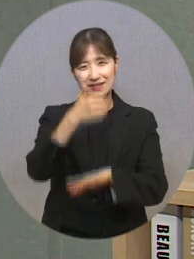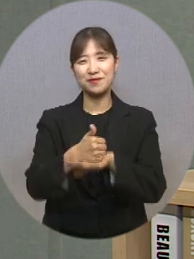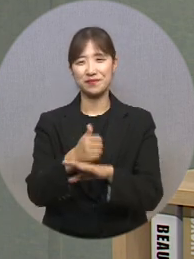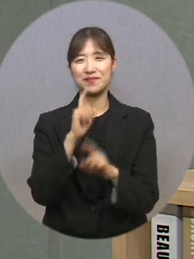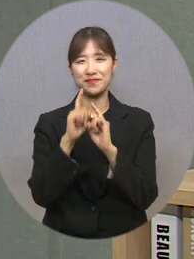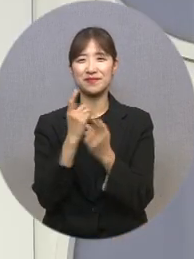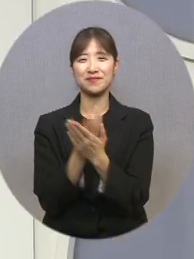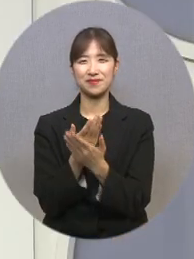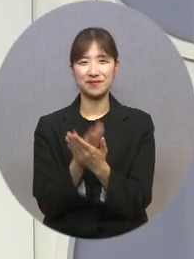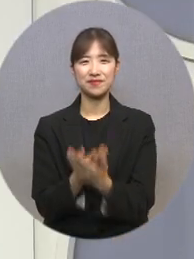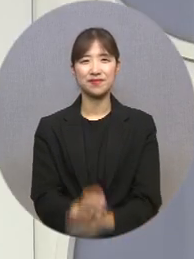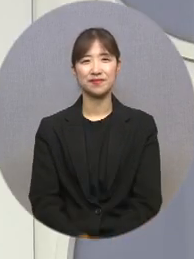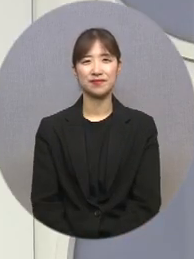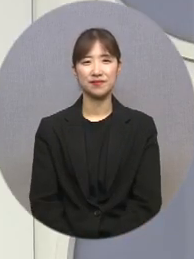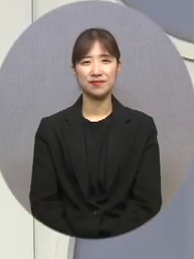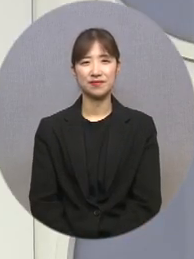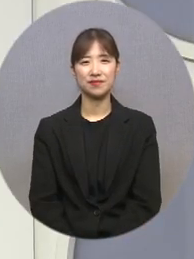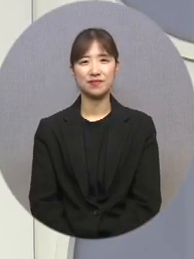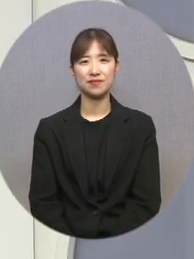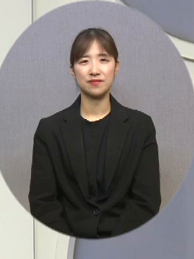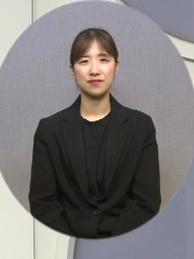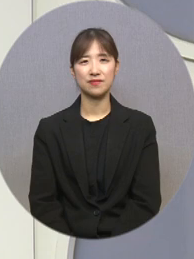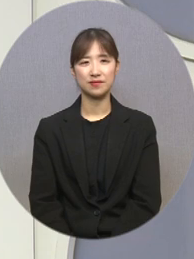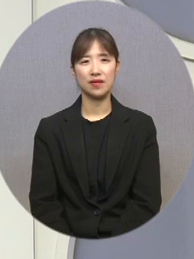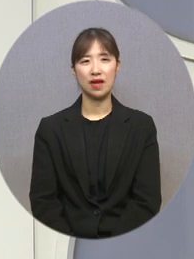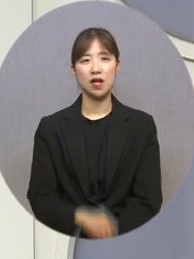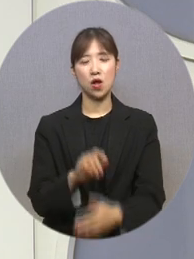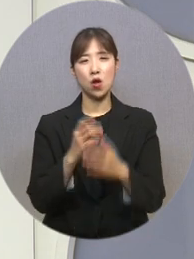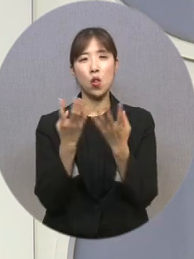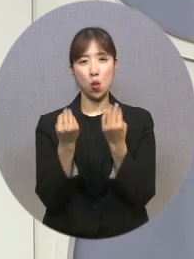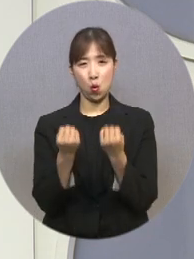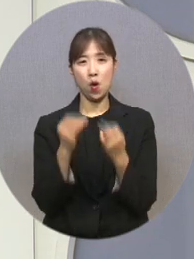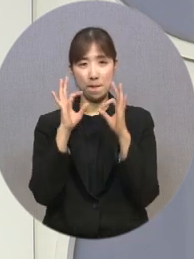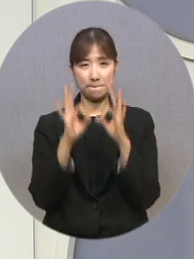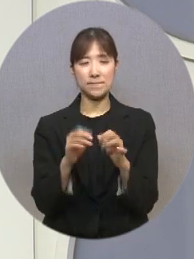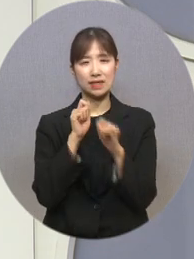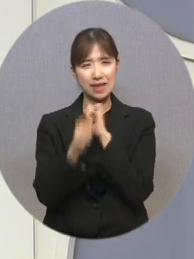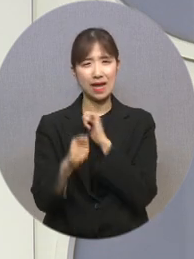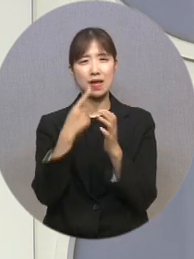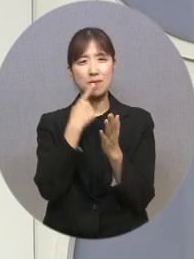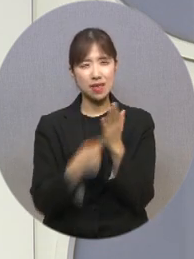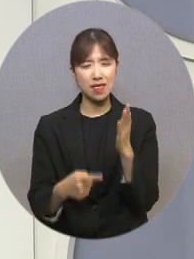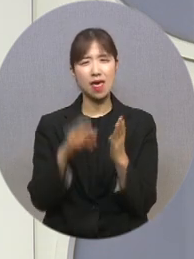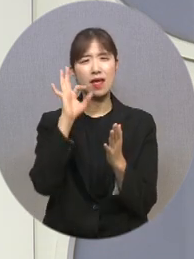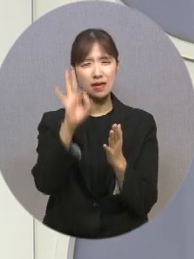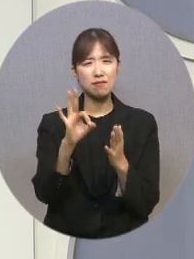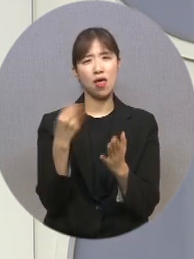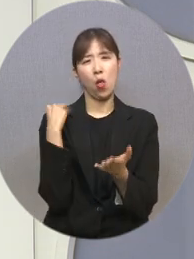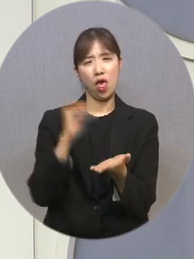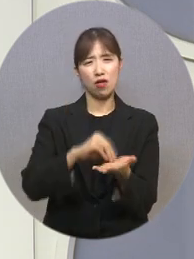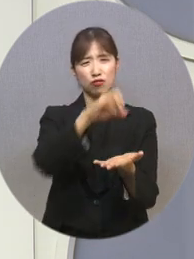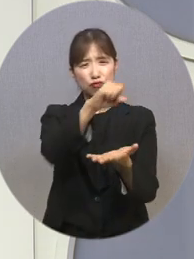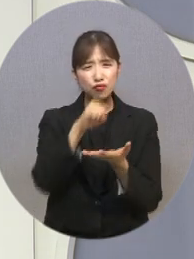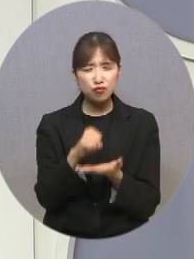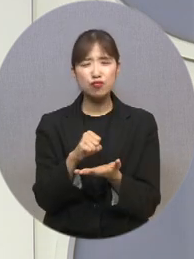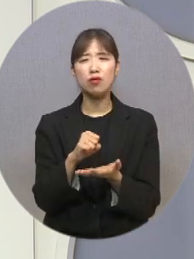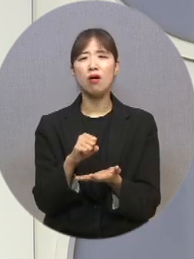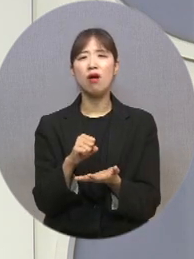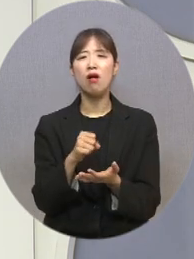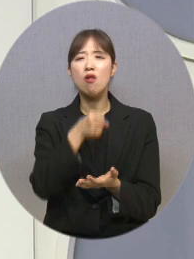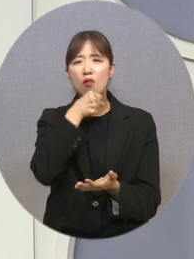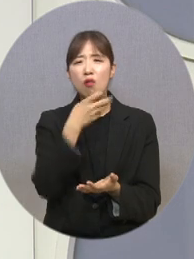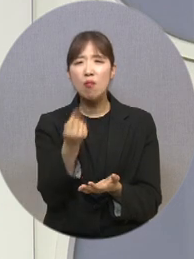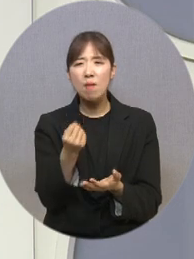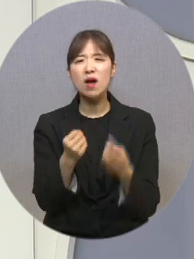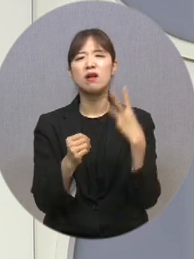주세요. 아, 예, 예. 예. 그 대검 통계인데요. 사기 피해 금액이 회수되는 퍼센테지가 3%밖에 안 됩니다.